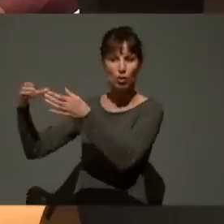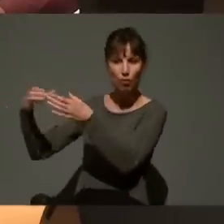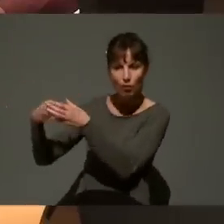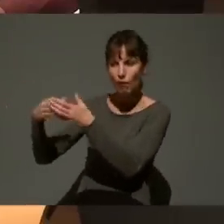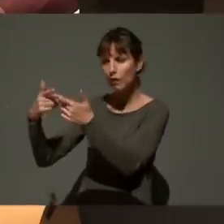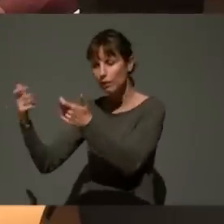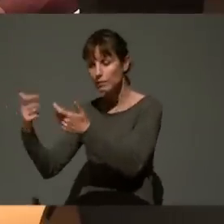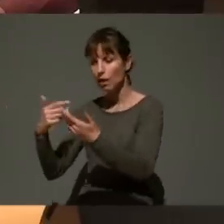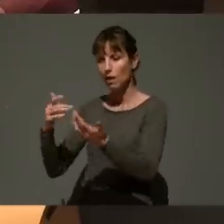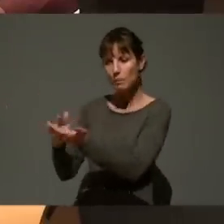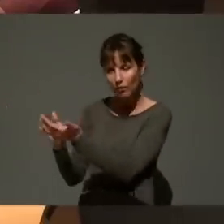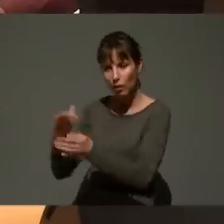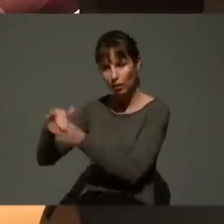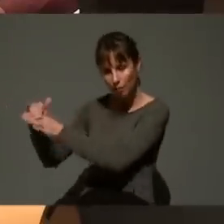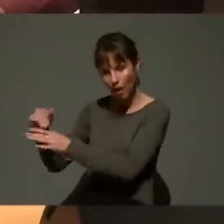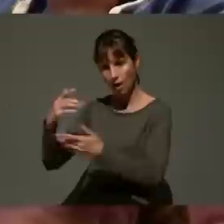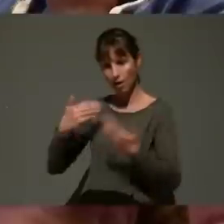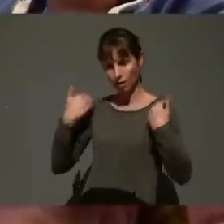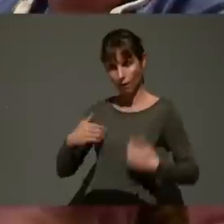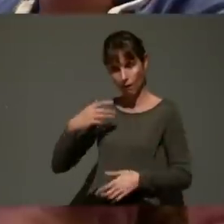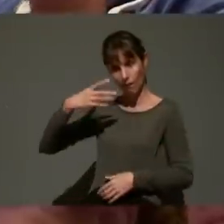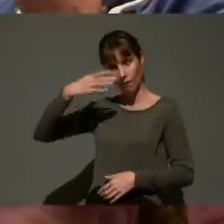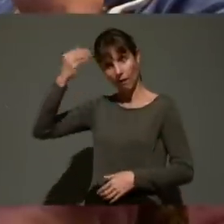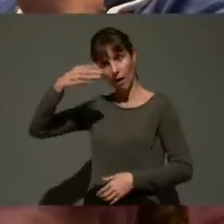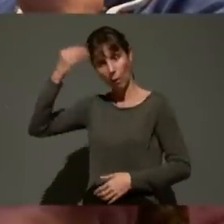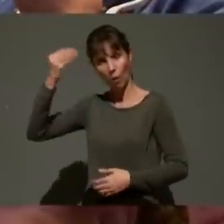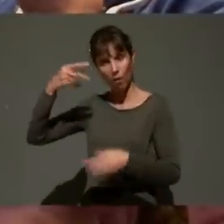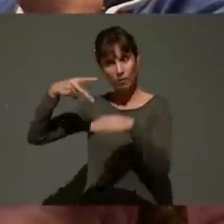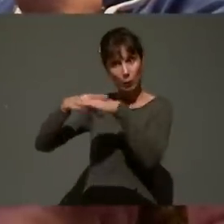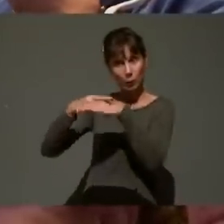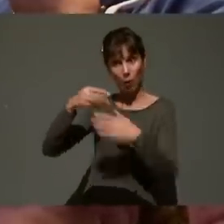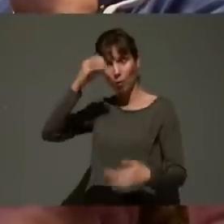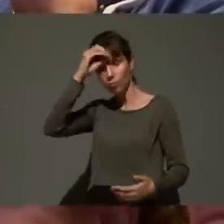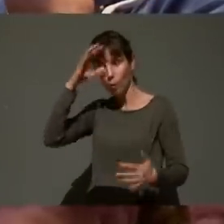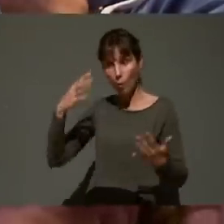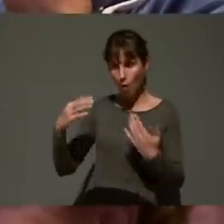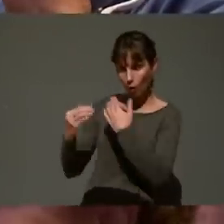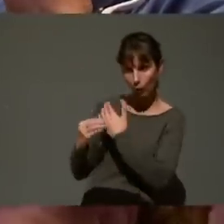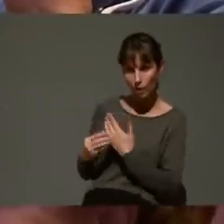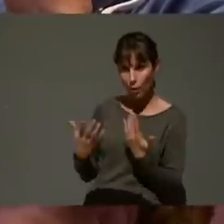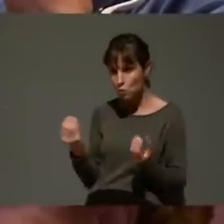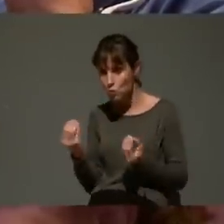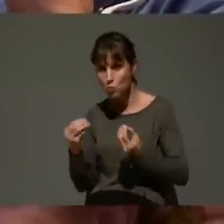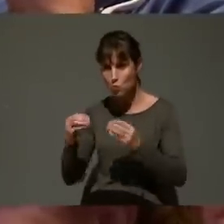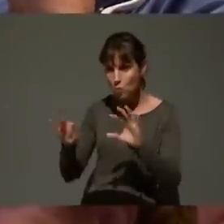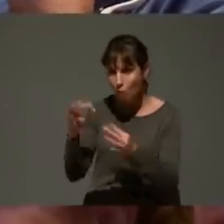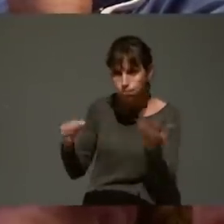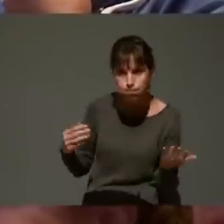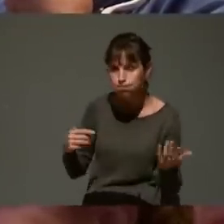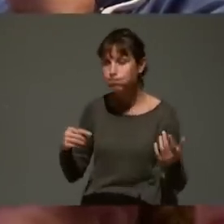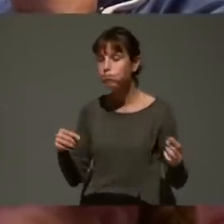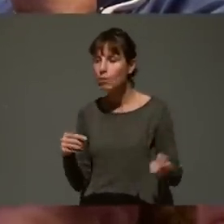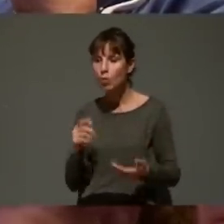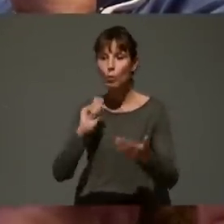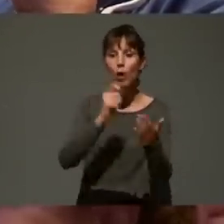fameux smartphone, est-ce que ce n'est pas un peu pour remplacer le coach ? Pour donner des conseils, parce qu'en tant qu'amateur, on